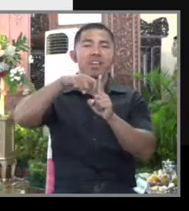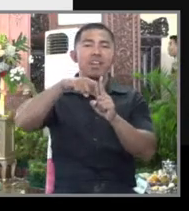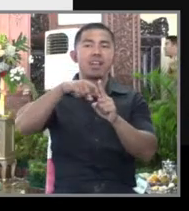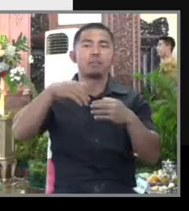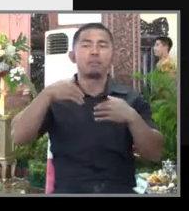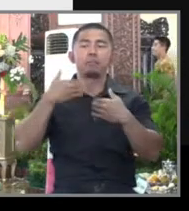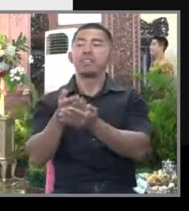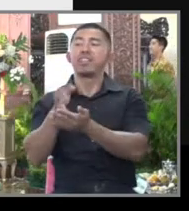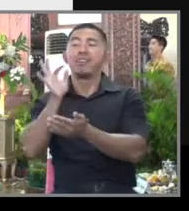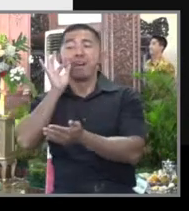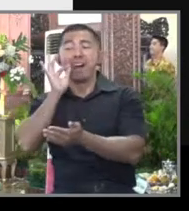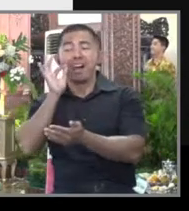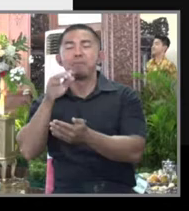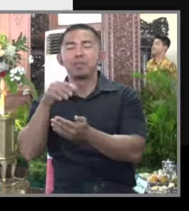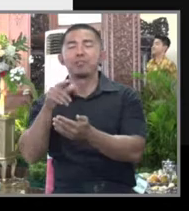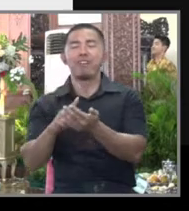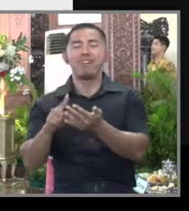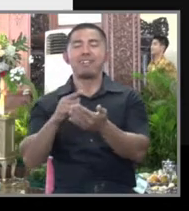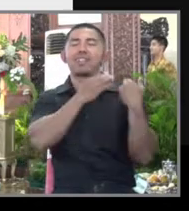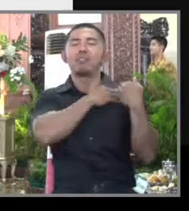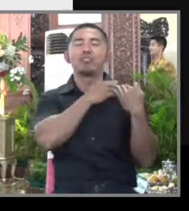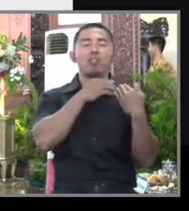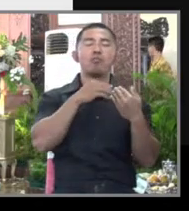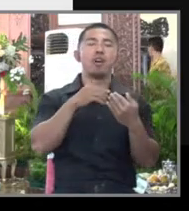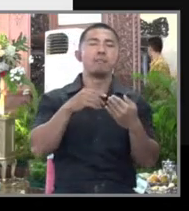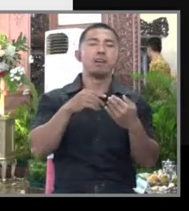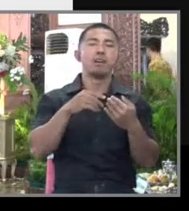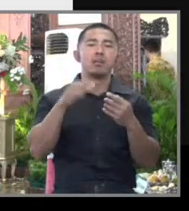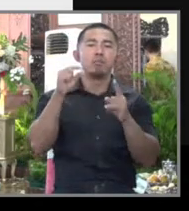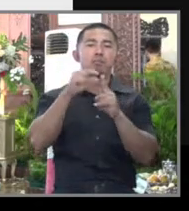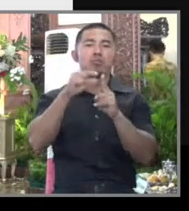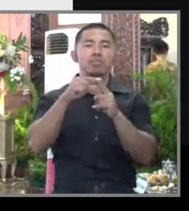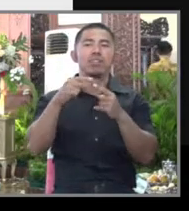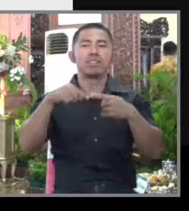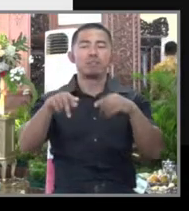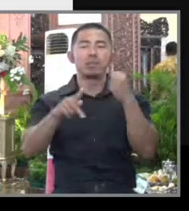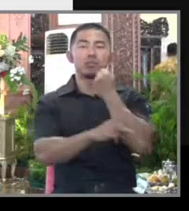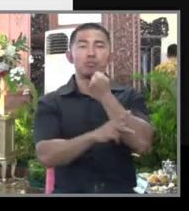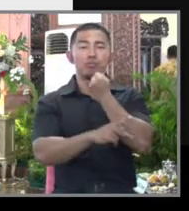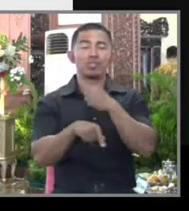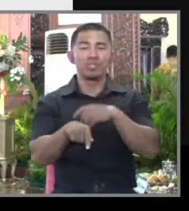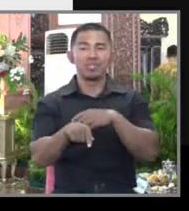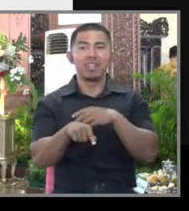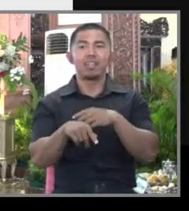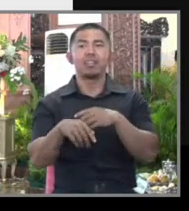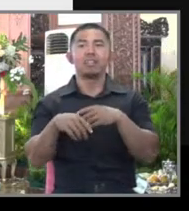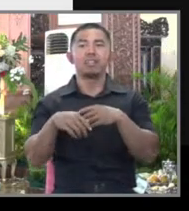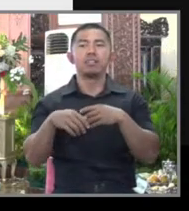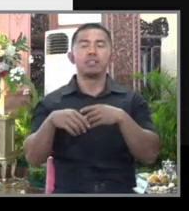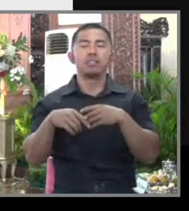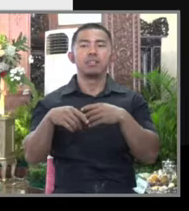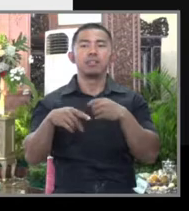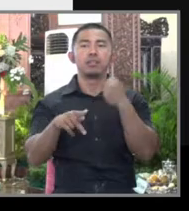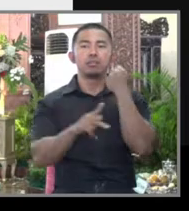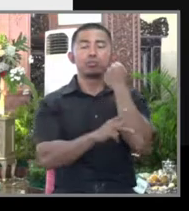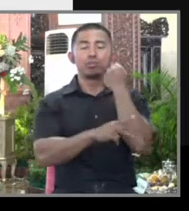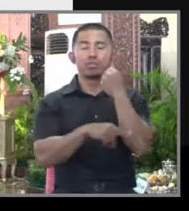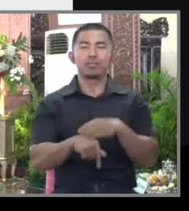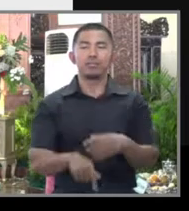kewenangan provinsi, tapi Kabupaten Kudus, karena anak-anak ini adalah warga Kabupaten Kudus, mereka